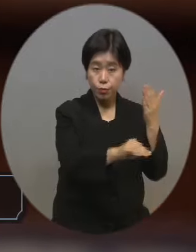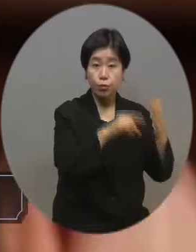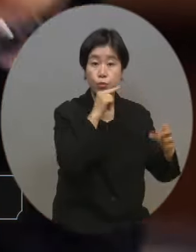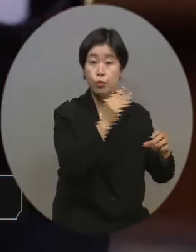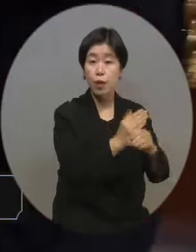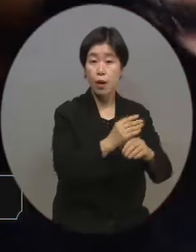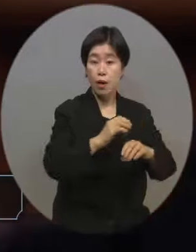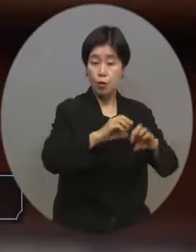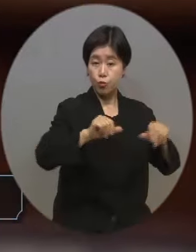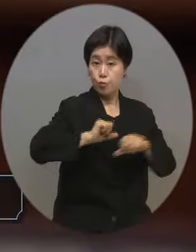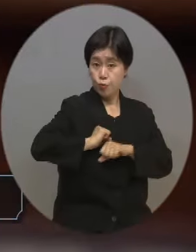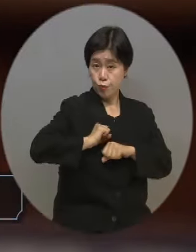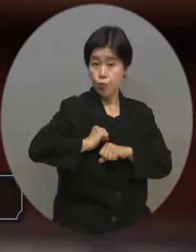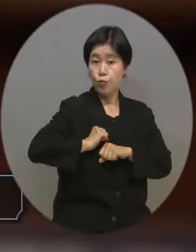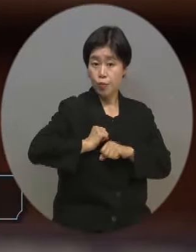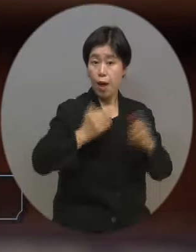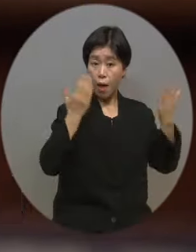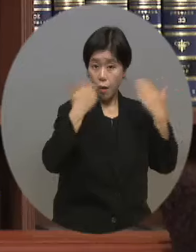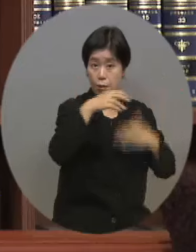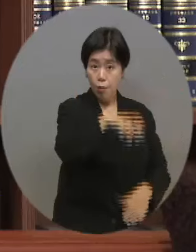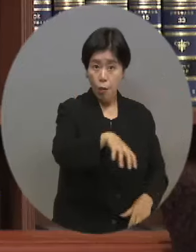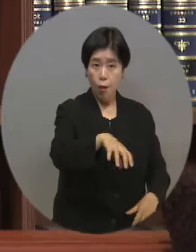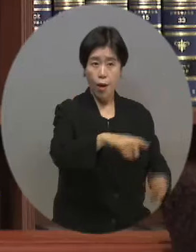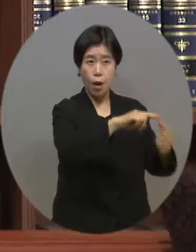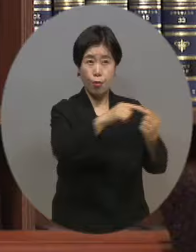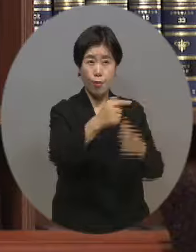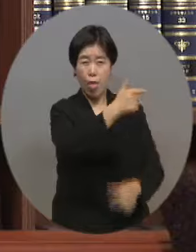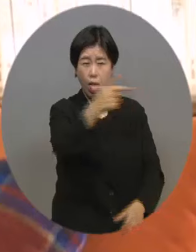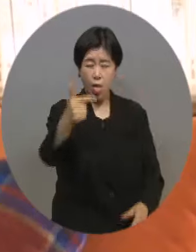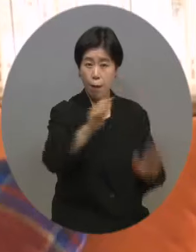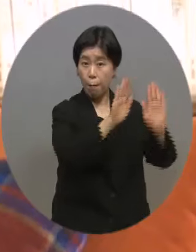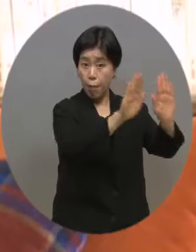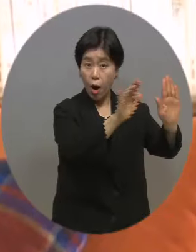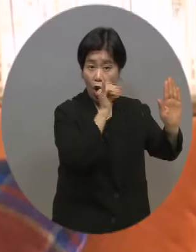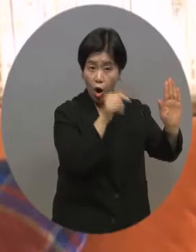거기에다가 큰 걸개를 써서 붙였는데 거기에 뭐라고 써 있냐면은